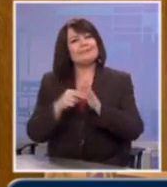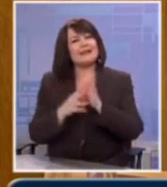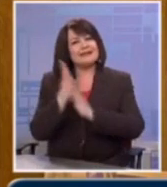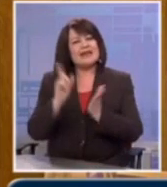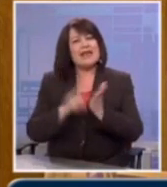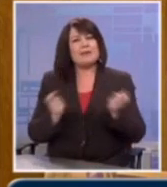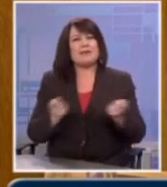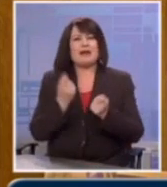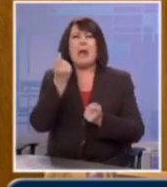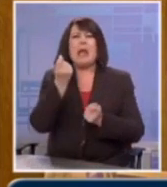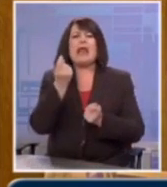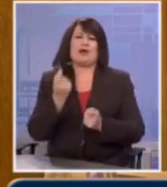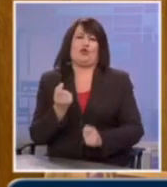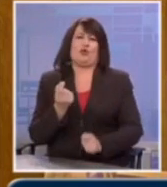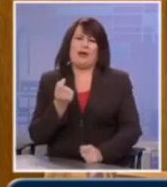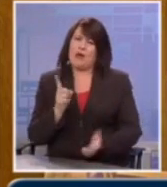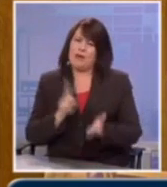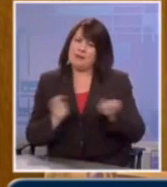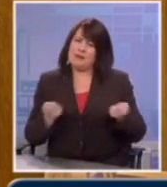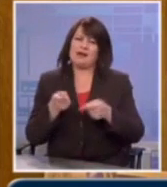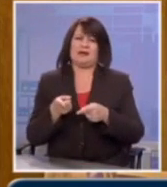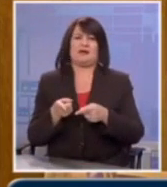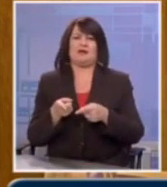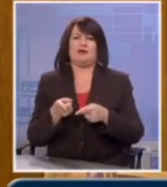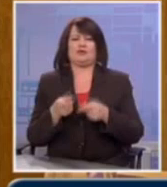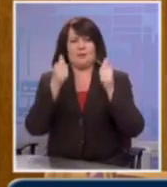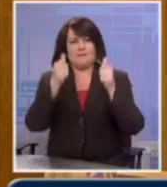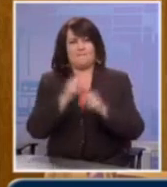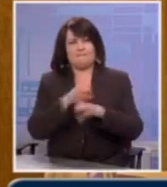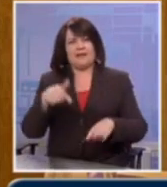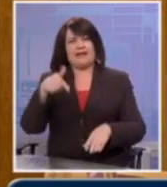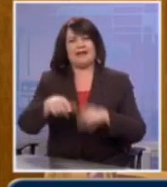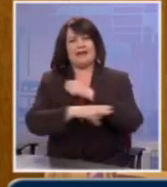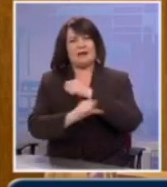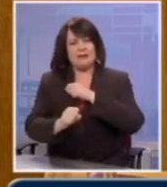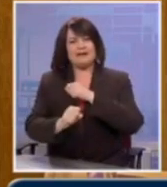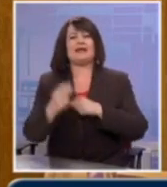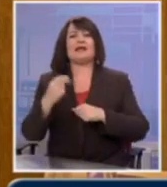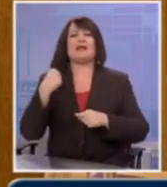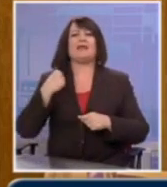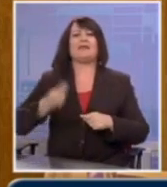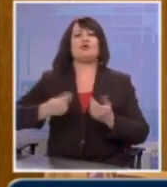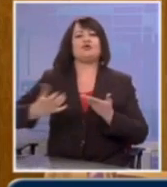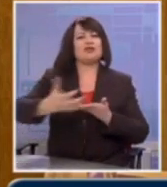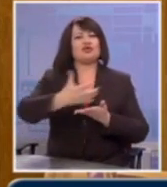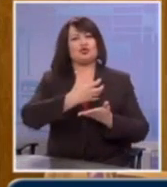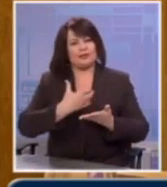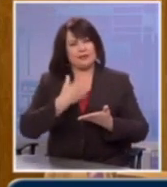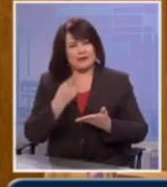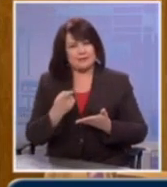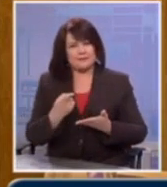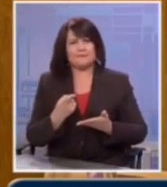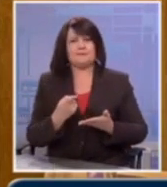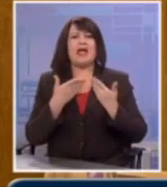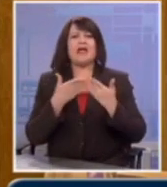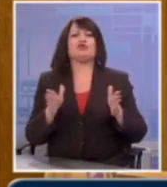χρωστικες όταν λέω ελάχιστες έχει προκηρυχτεί από μεριάς της γενικής γραμματέας δημοσίων εσόδων δημ